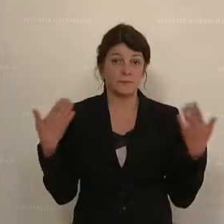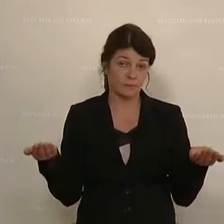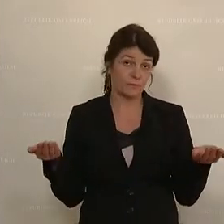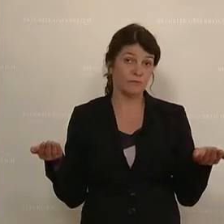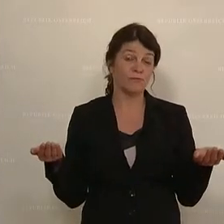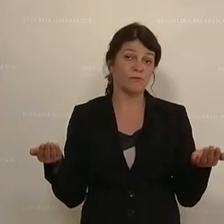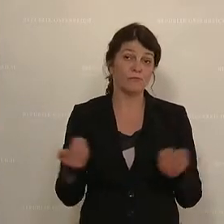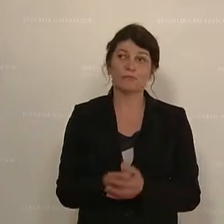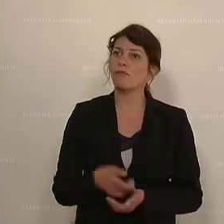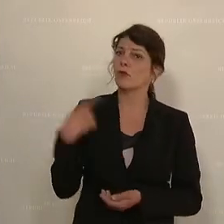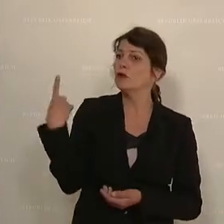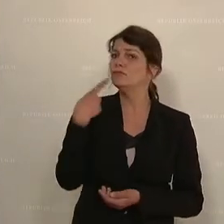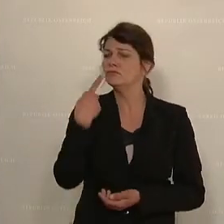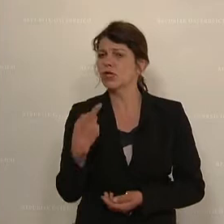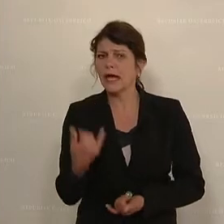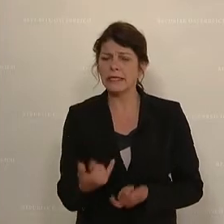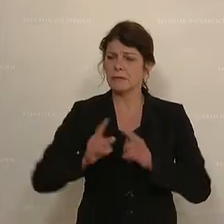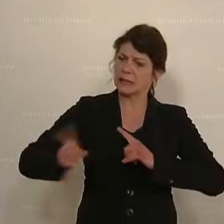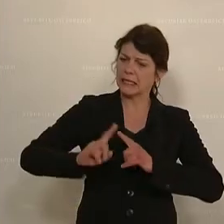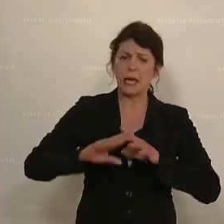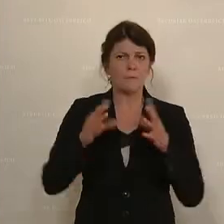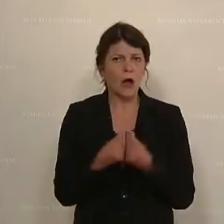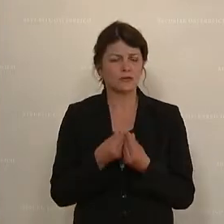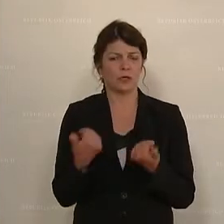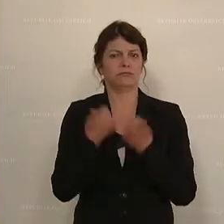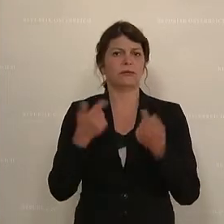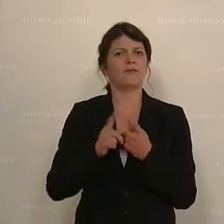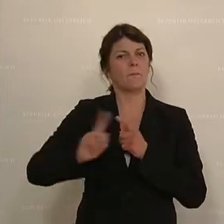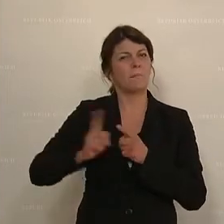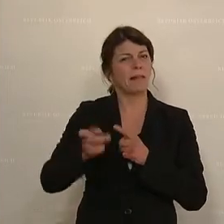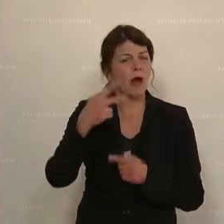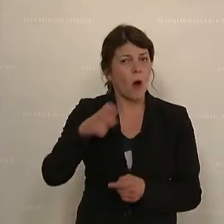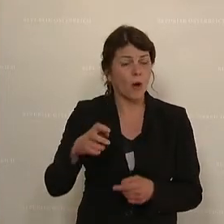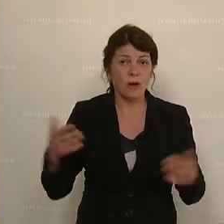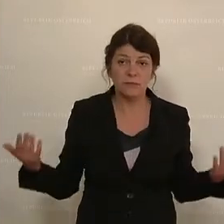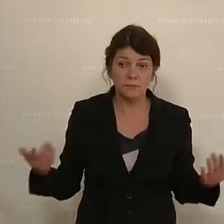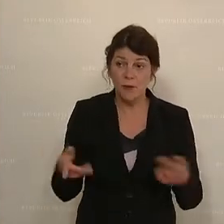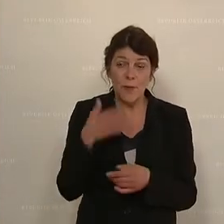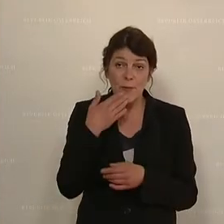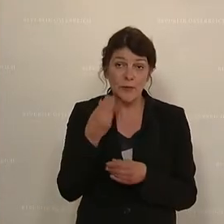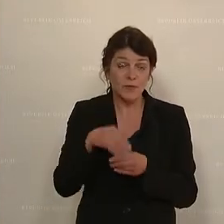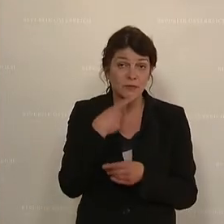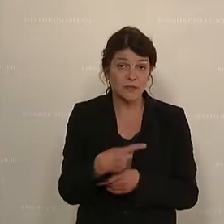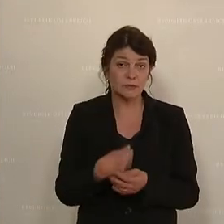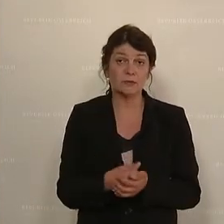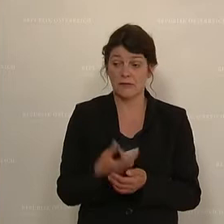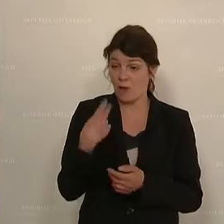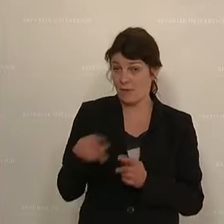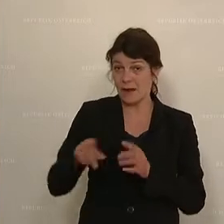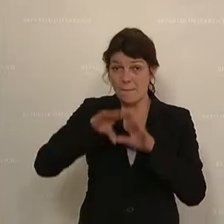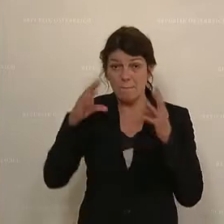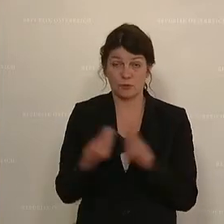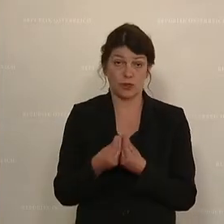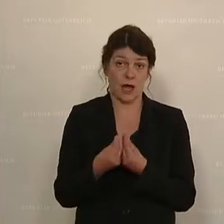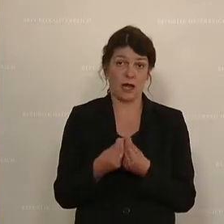Sie kolportieren jetzt das mit der Pendlerpauschale oder dem Pendler-Euro, aber sagen nicht dazu, dass von dieser